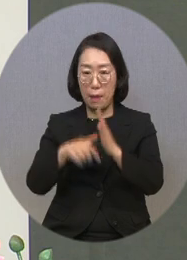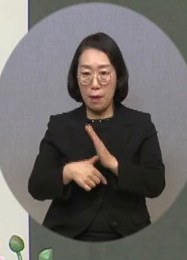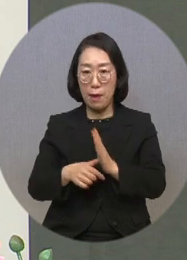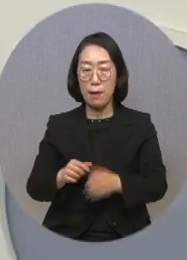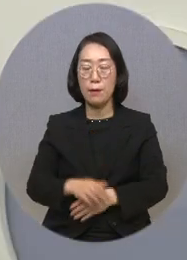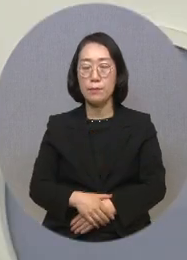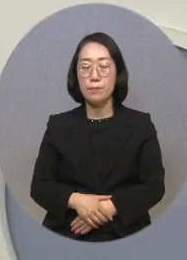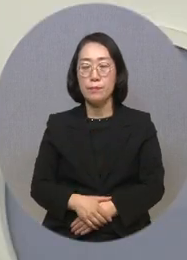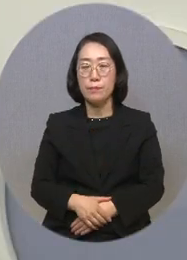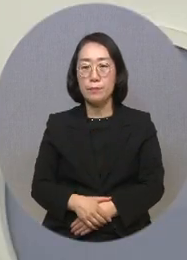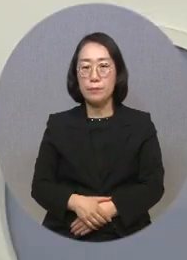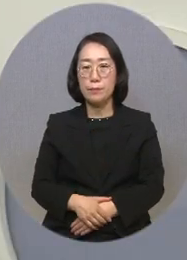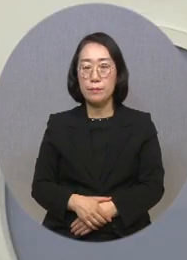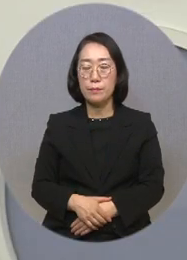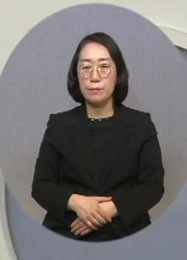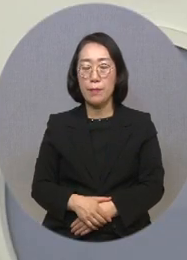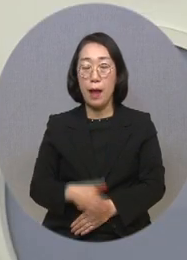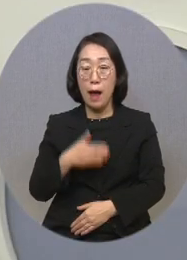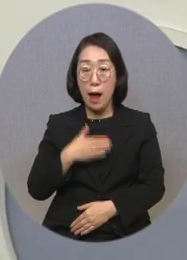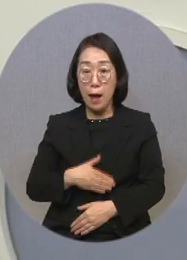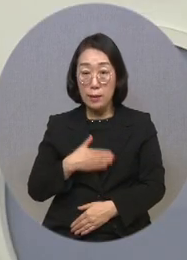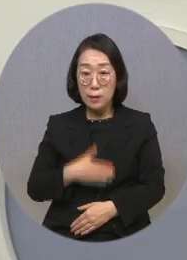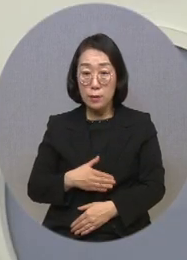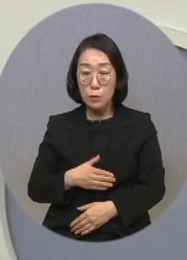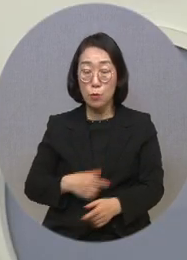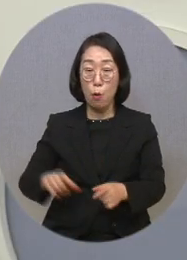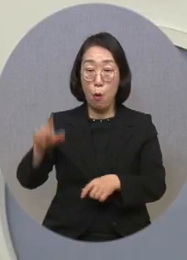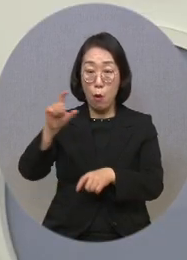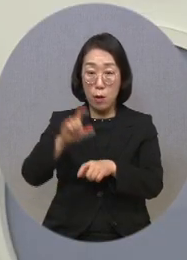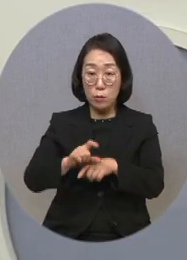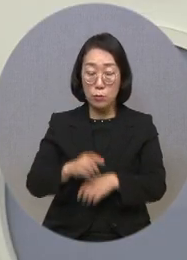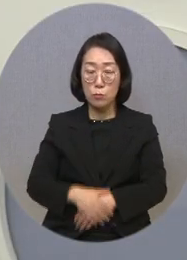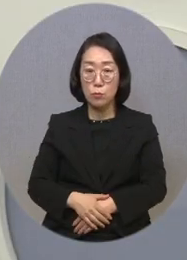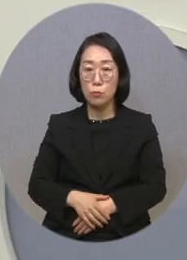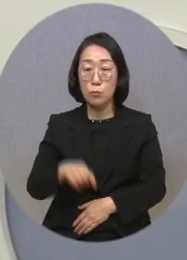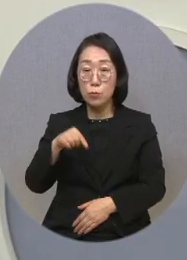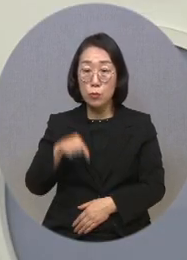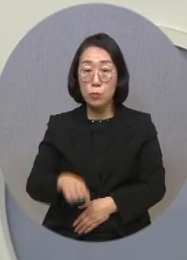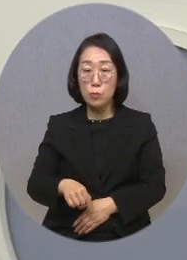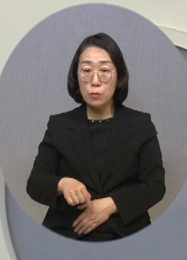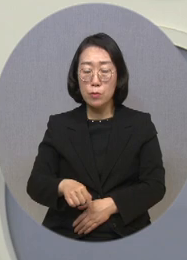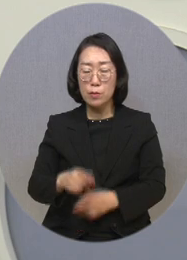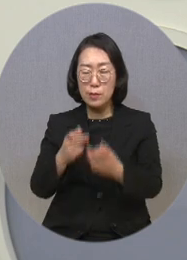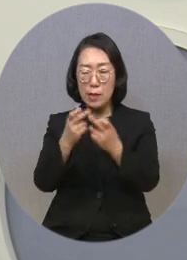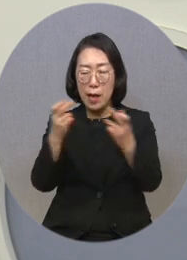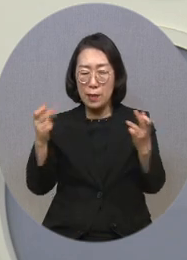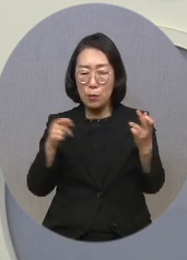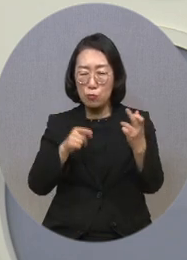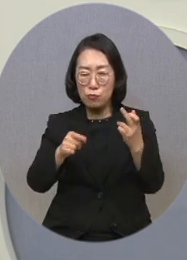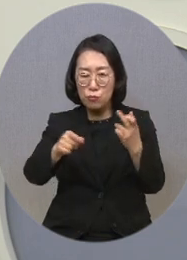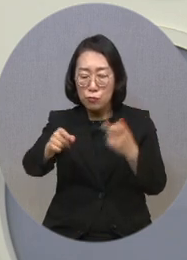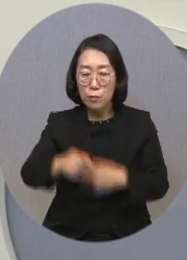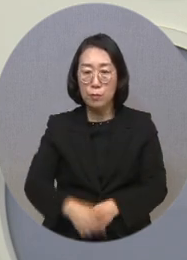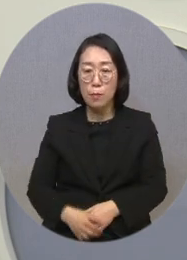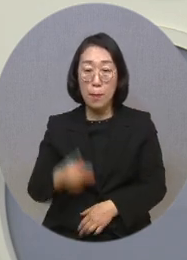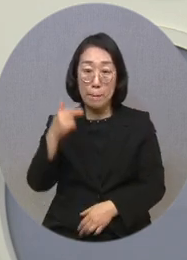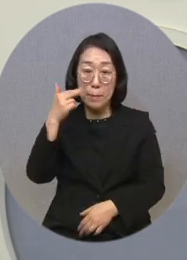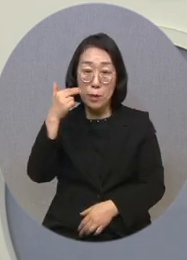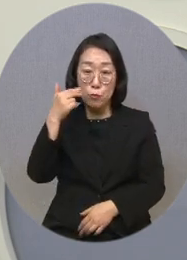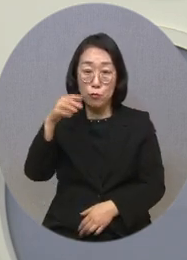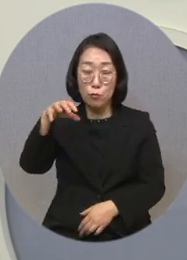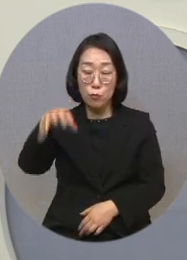세상이 왔다. 아는 정도뿐이 아니라 아니, 그러니까. 네. 한국에 지금 산속에 앉아서도 미국의 어떤